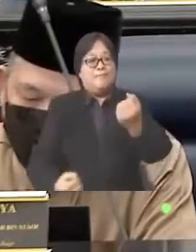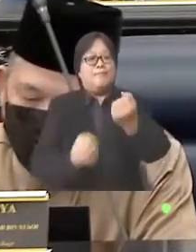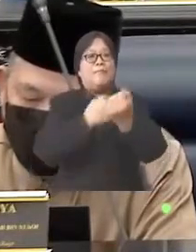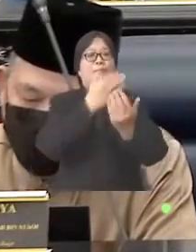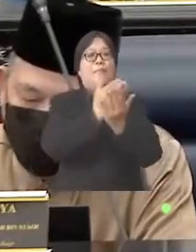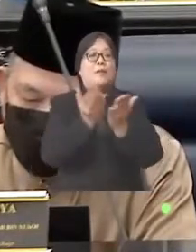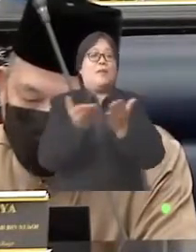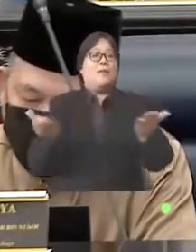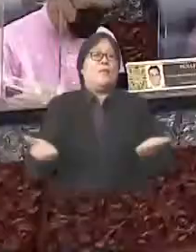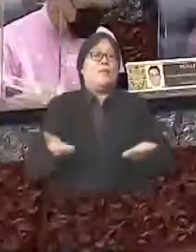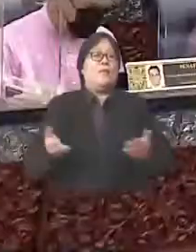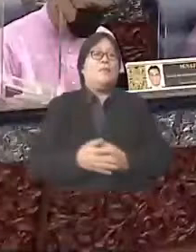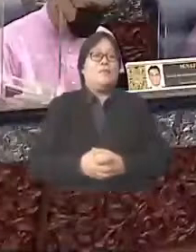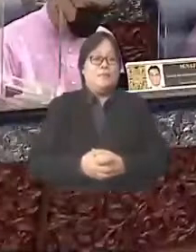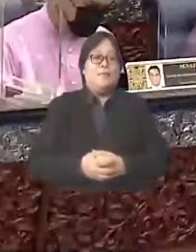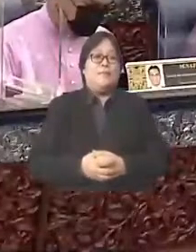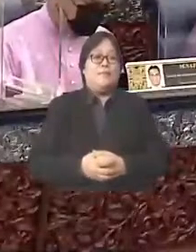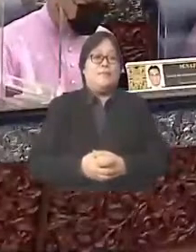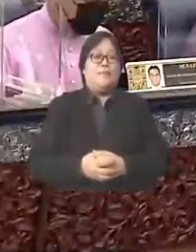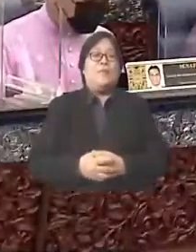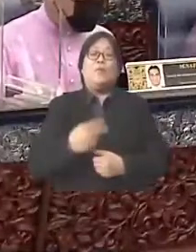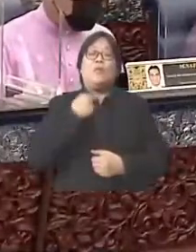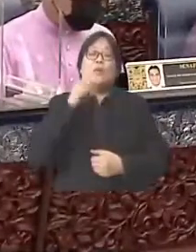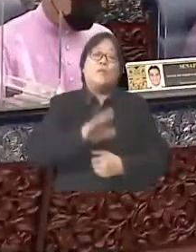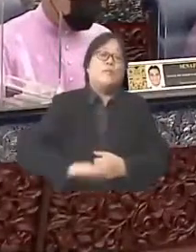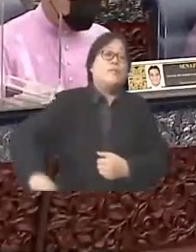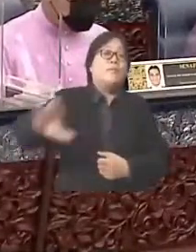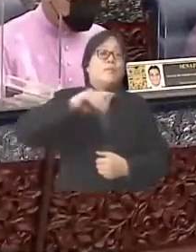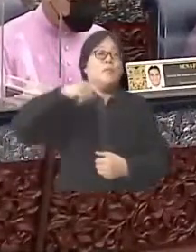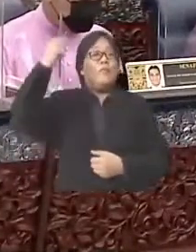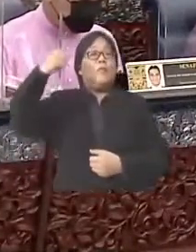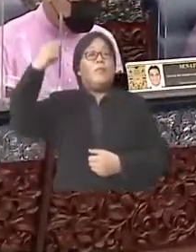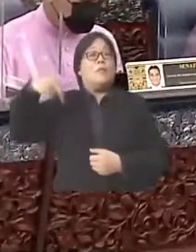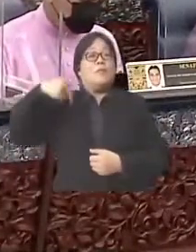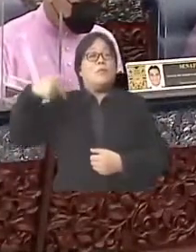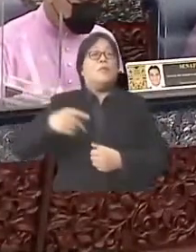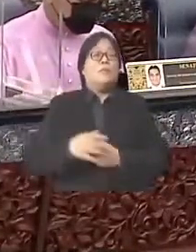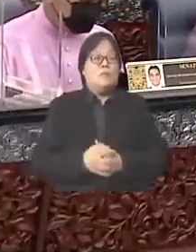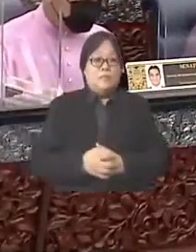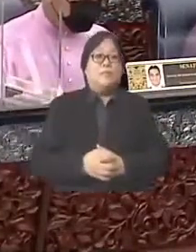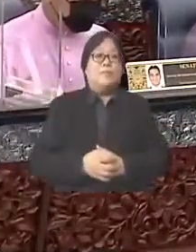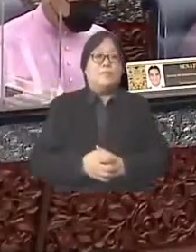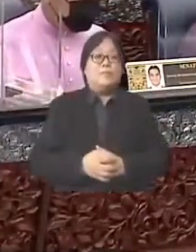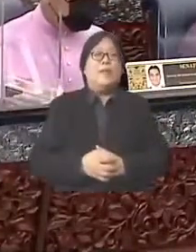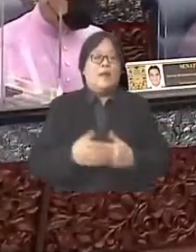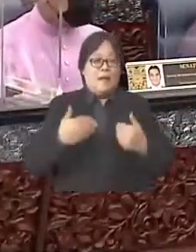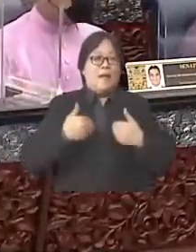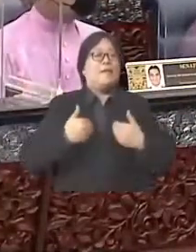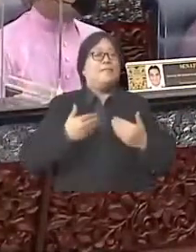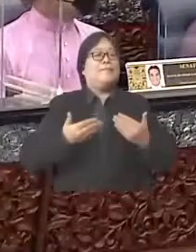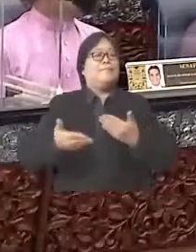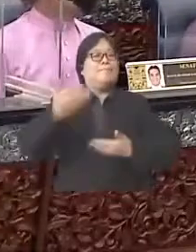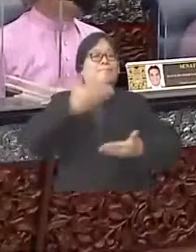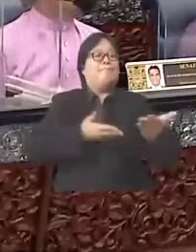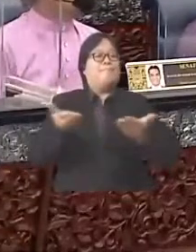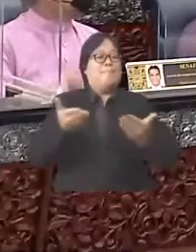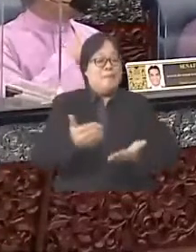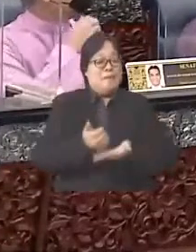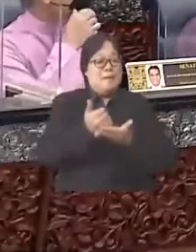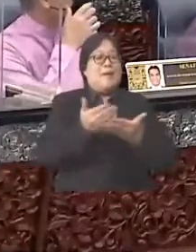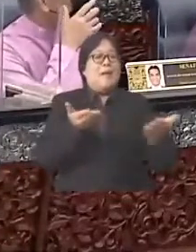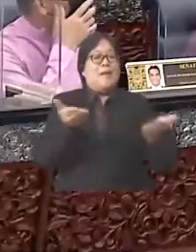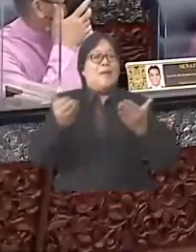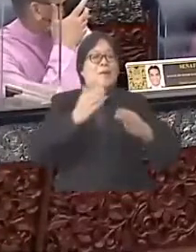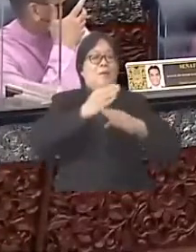belanjawan ini soalnya one suara Tuhan pun ada Hikmat melindungi